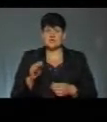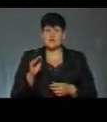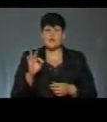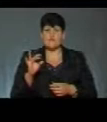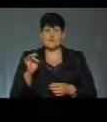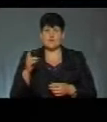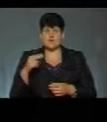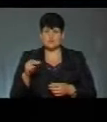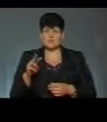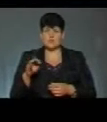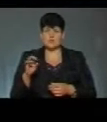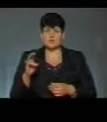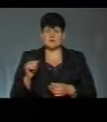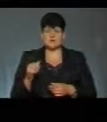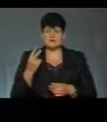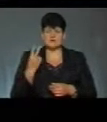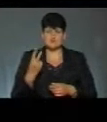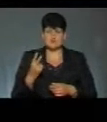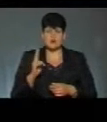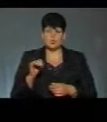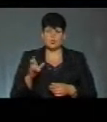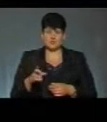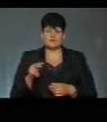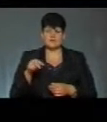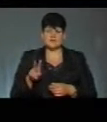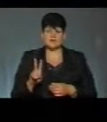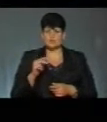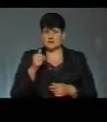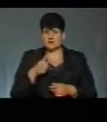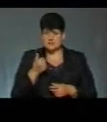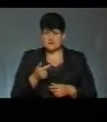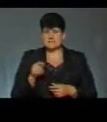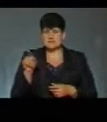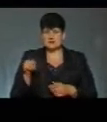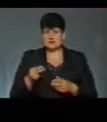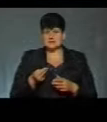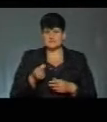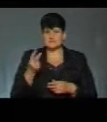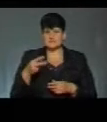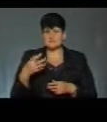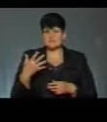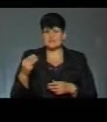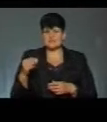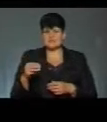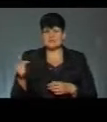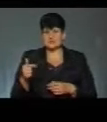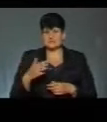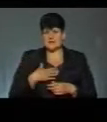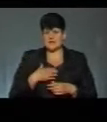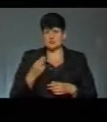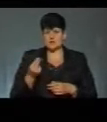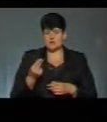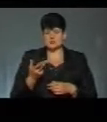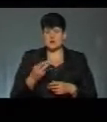Mondeo. В Польщі два куба, 2002 рік, Ford Mondeo. Я за нього дав 25 тисяч гривень на наші гроші,